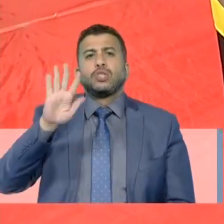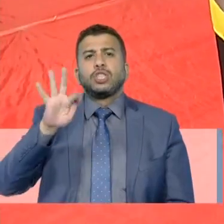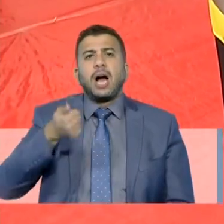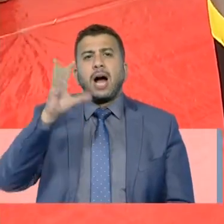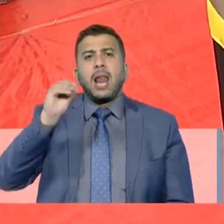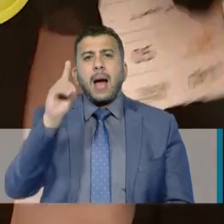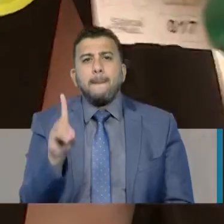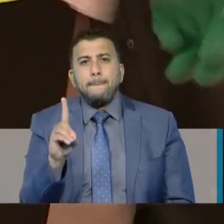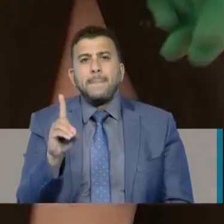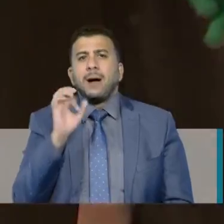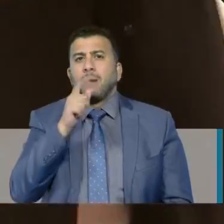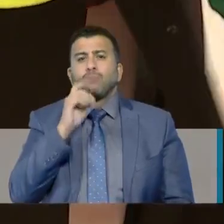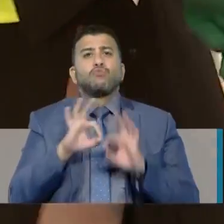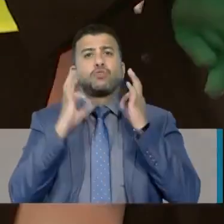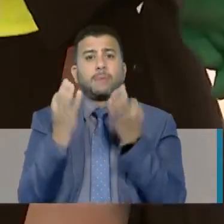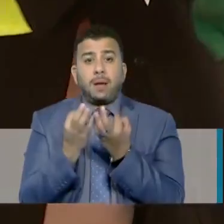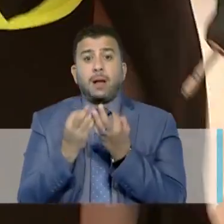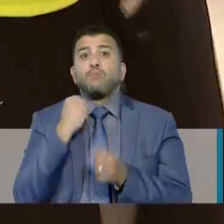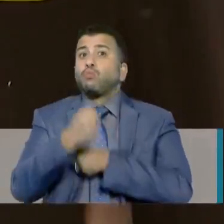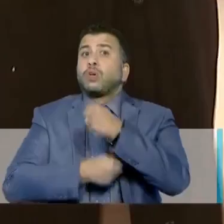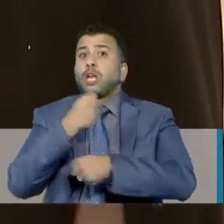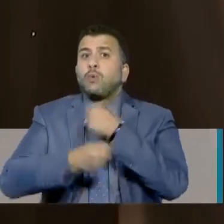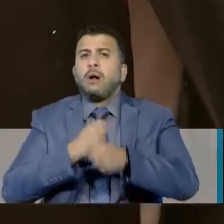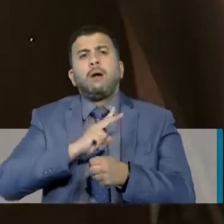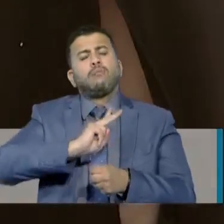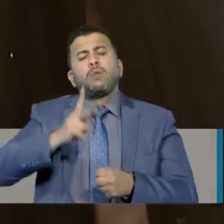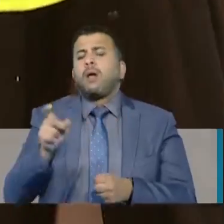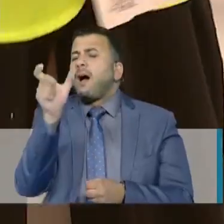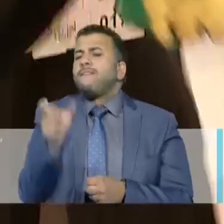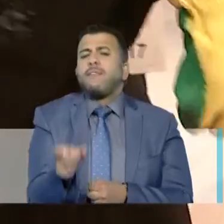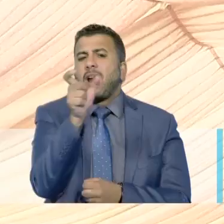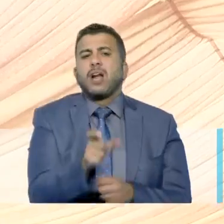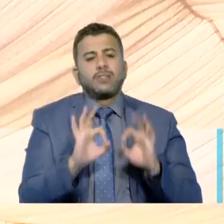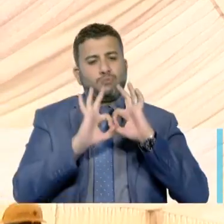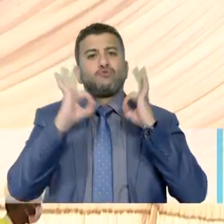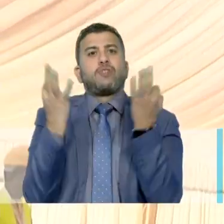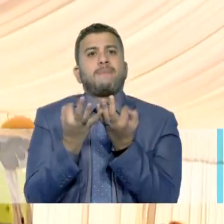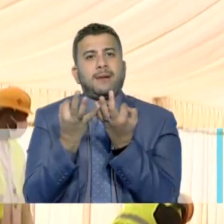المجتمعية، بالإضافة إلى متطوعين من مختلف أفراد المجتمع.